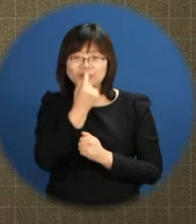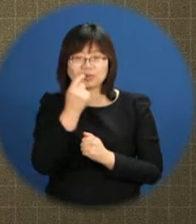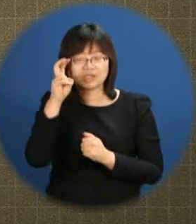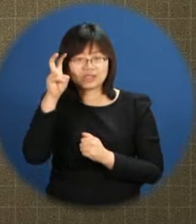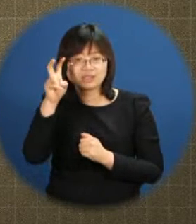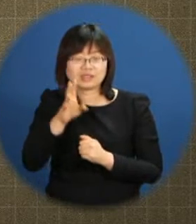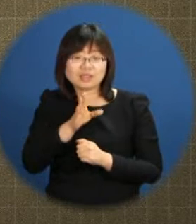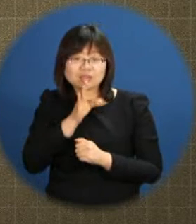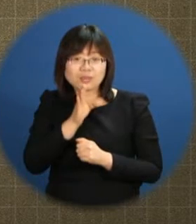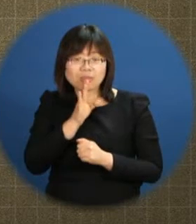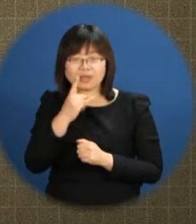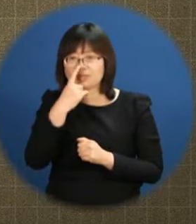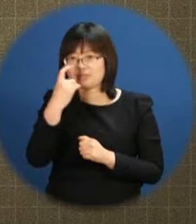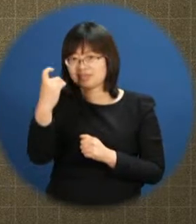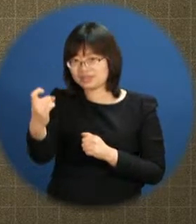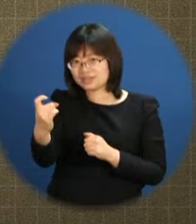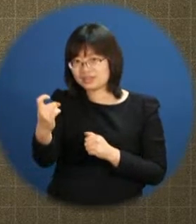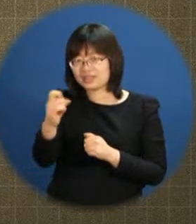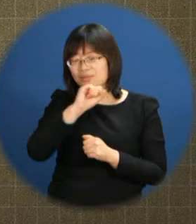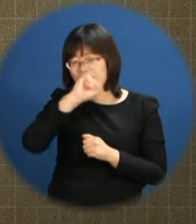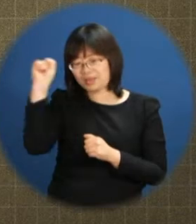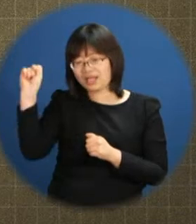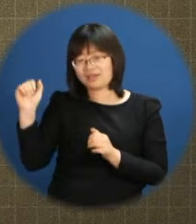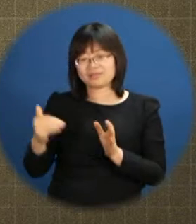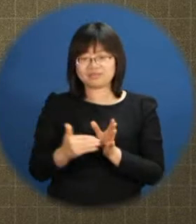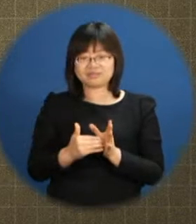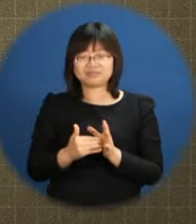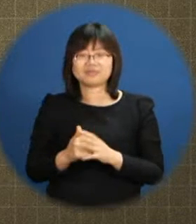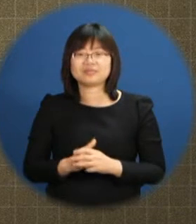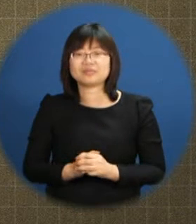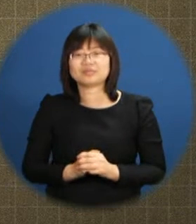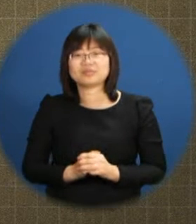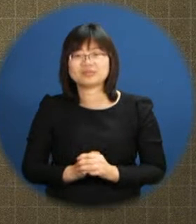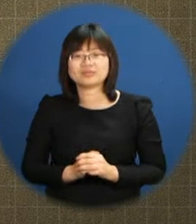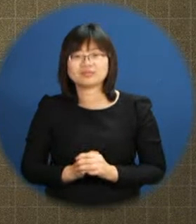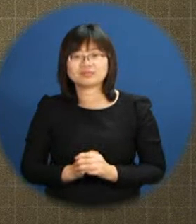정말 멋지게 맞아떨어지지 않았냐